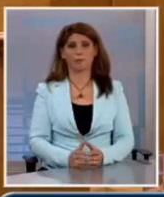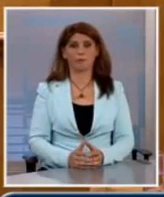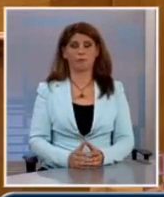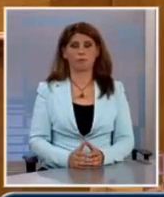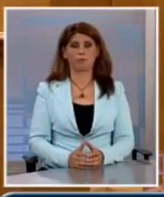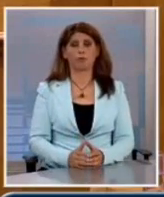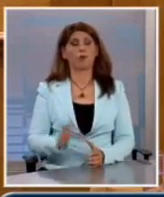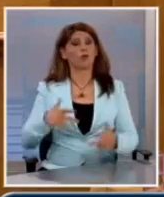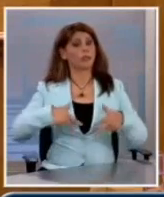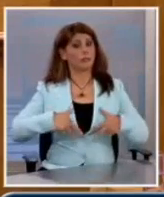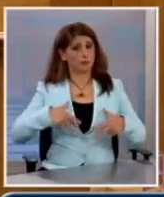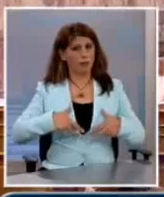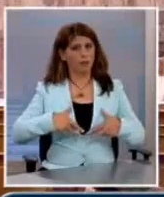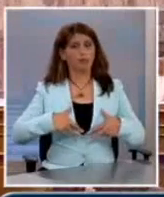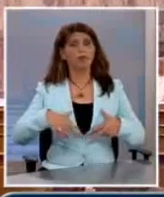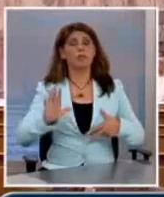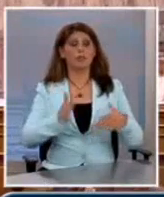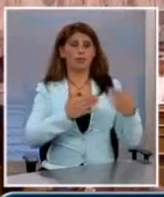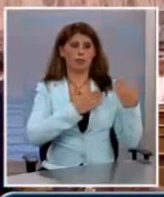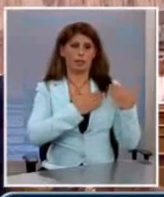ότι η κυβέρνησή μας δεν ανέλαβε